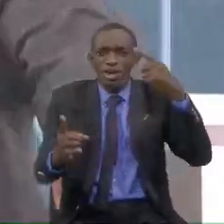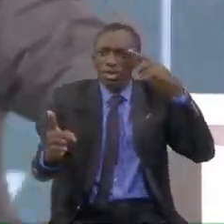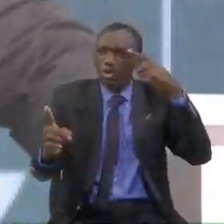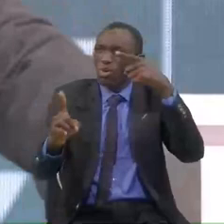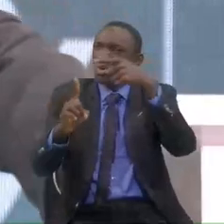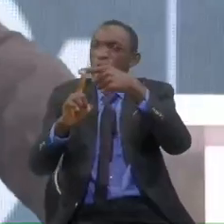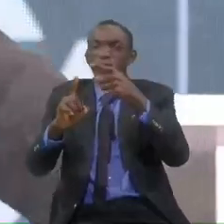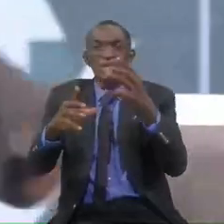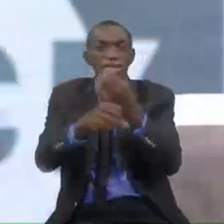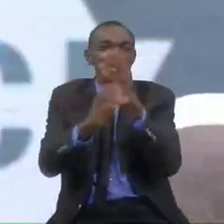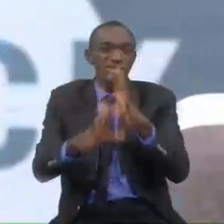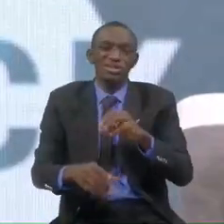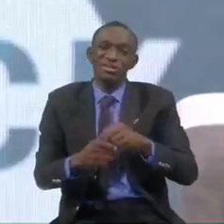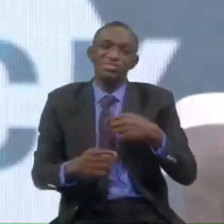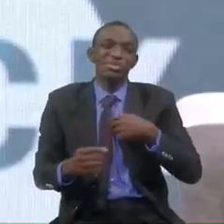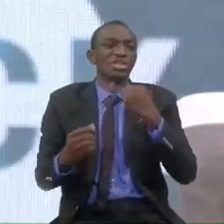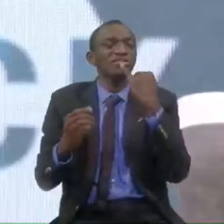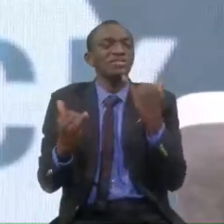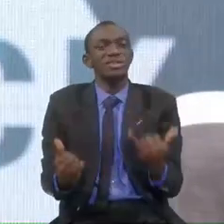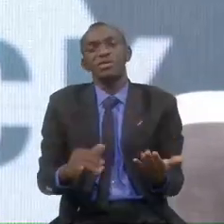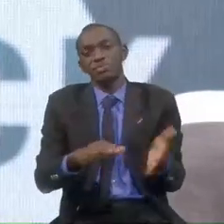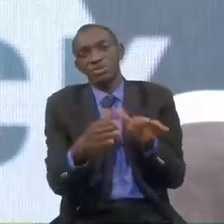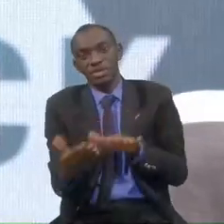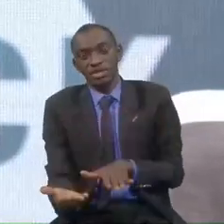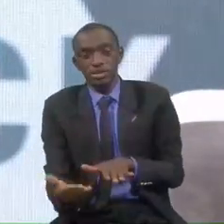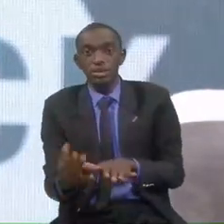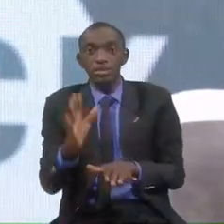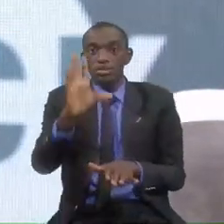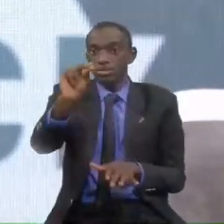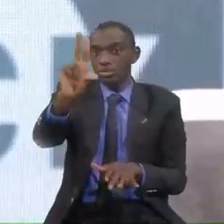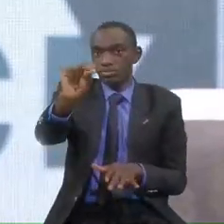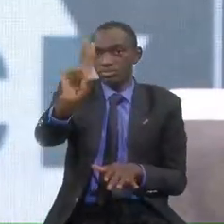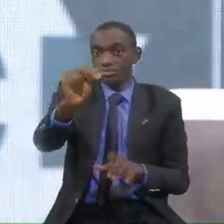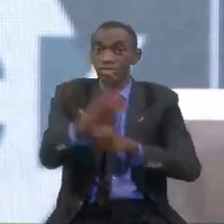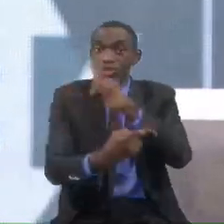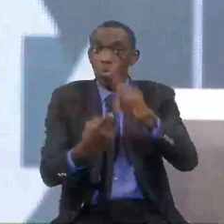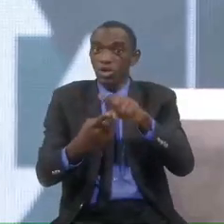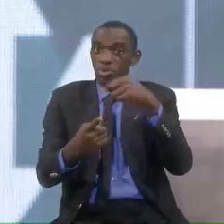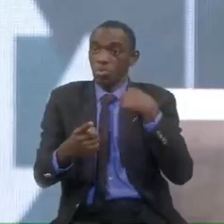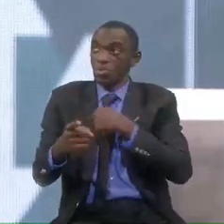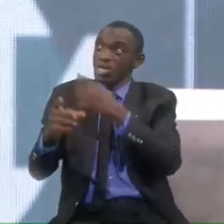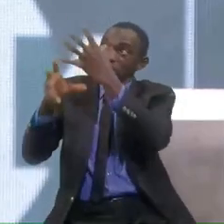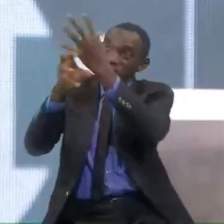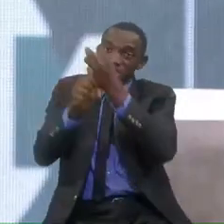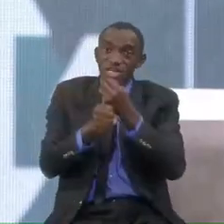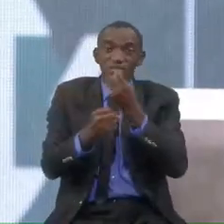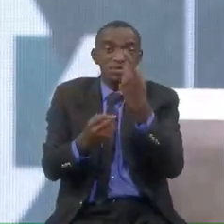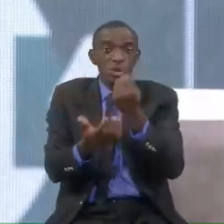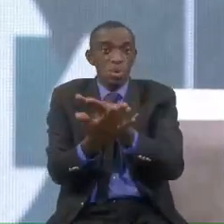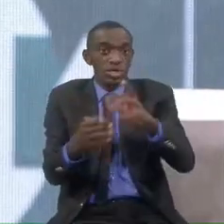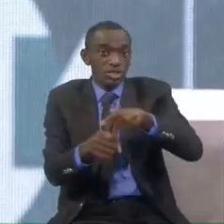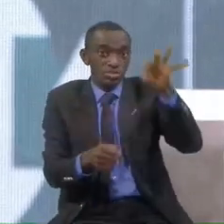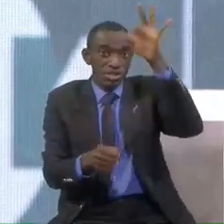Alors l'esprit qui me fait aller atteindre maintenant est mort. Mais quand on reçoit le